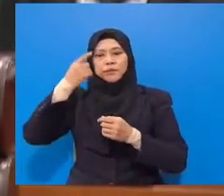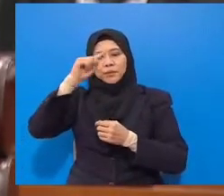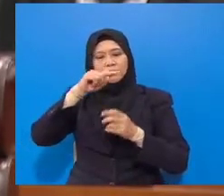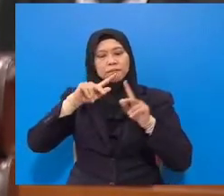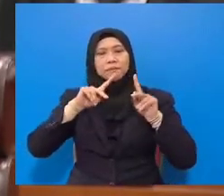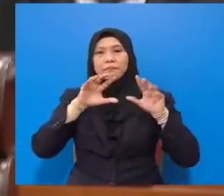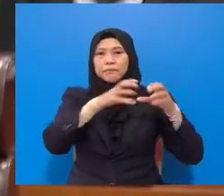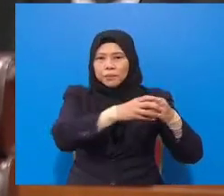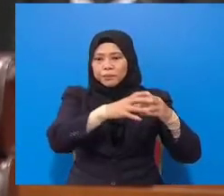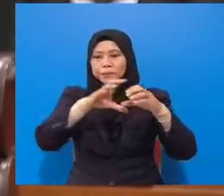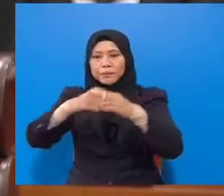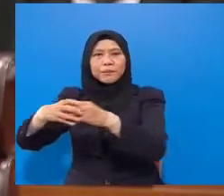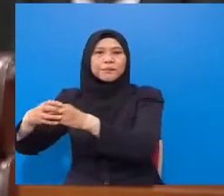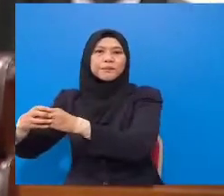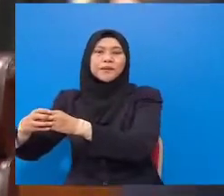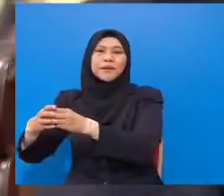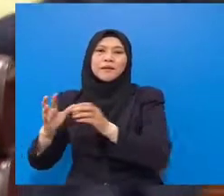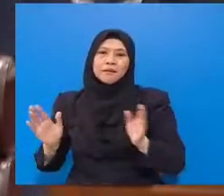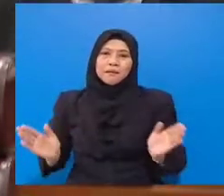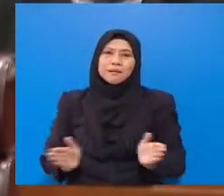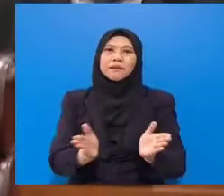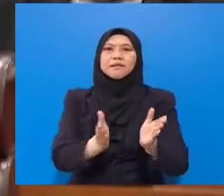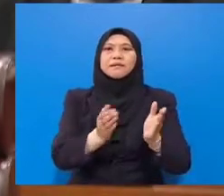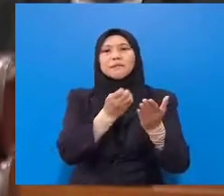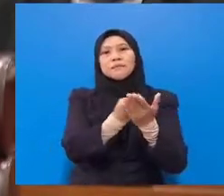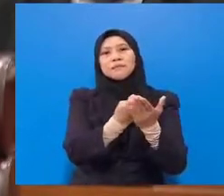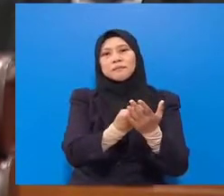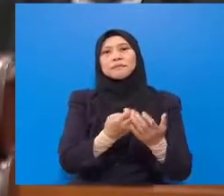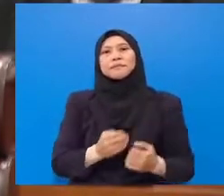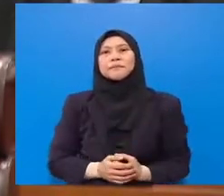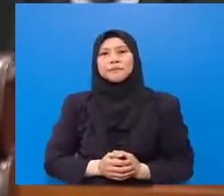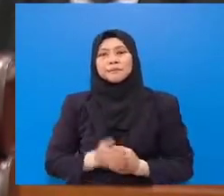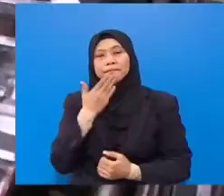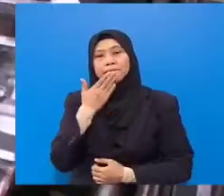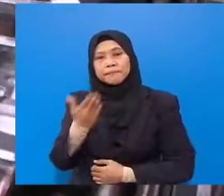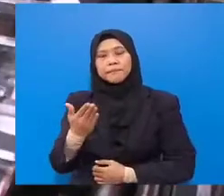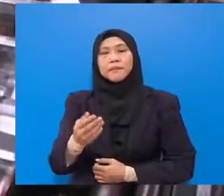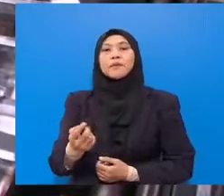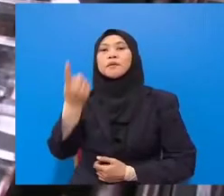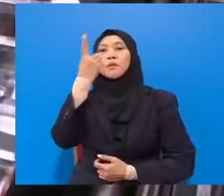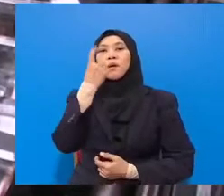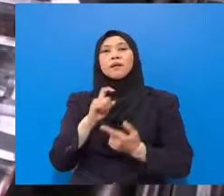facial sangat sepertimana yang Muhamad jamalum scene Dimas ih Makasih solanum judul